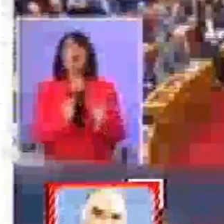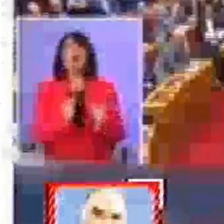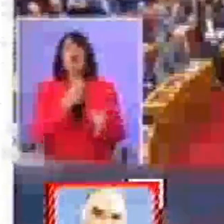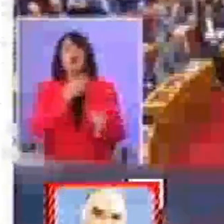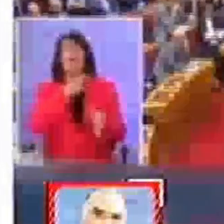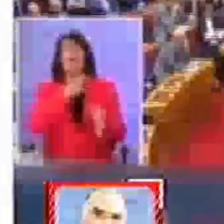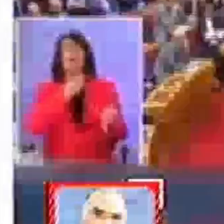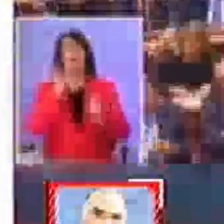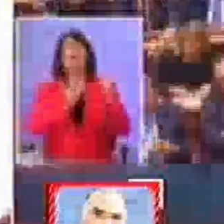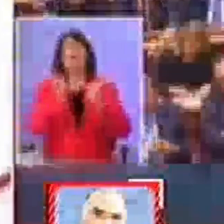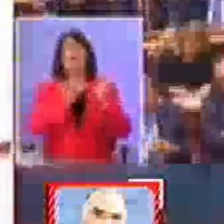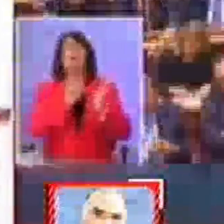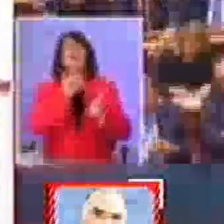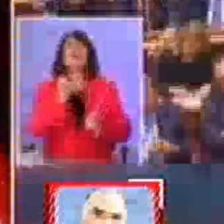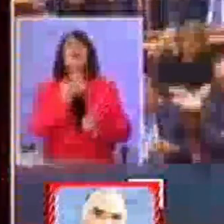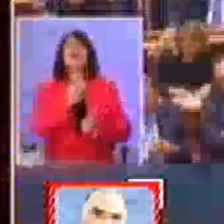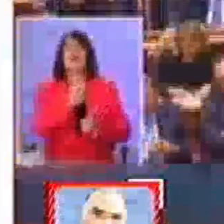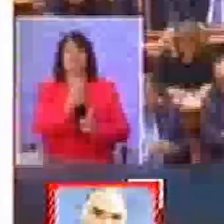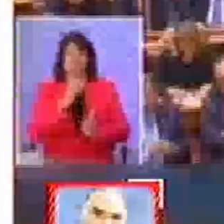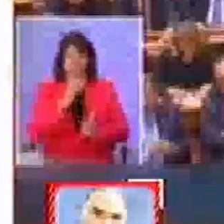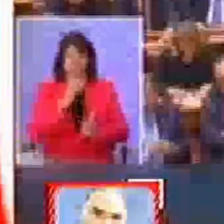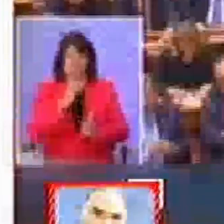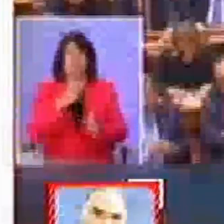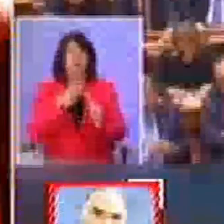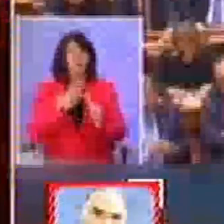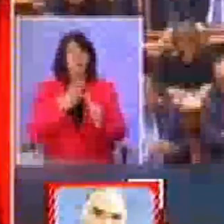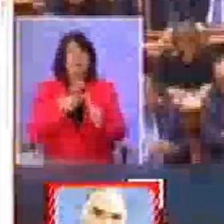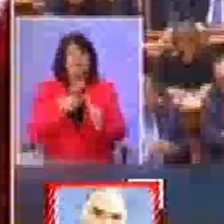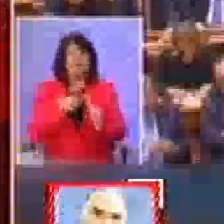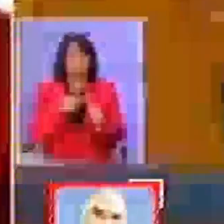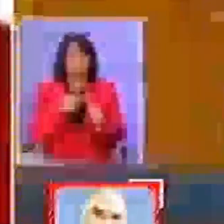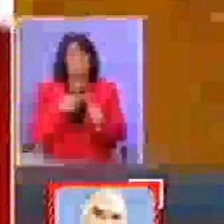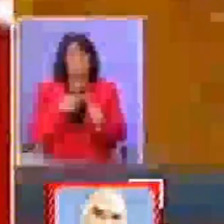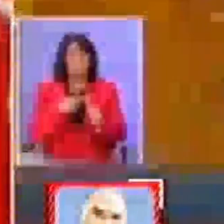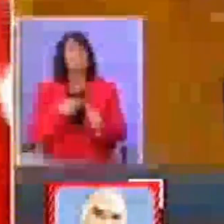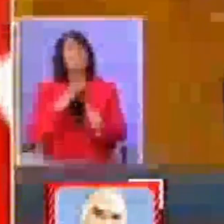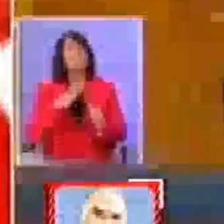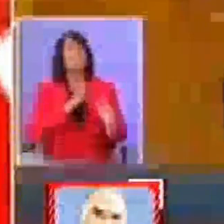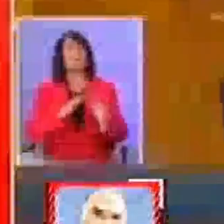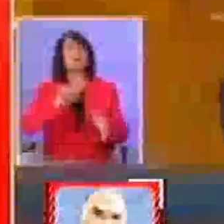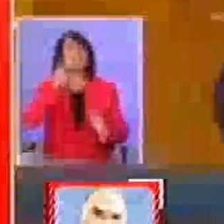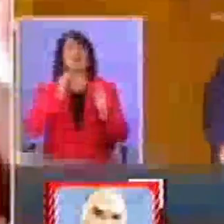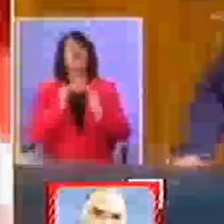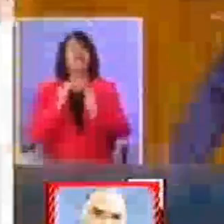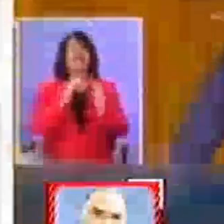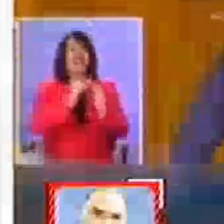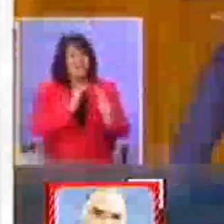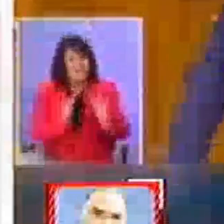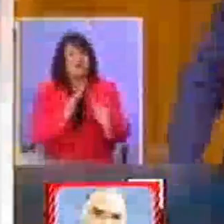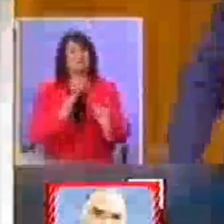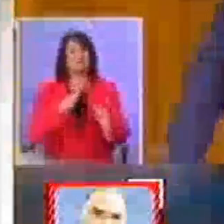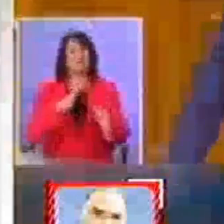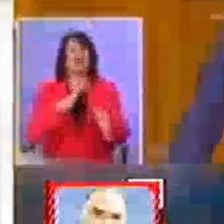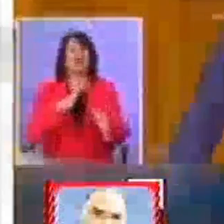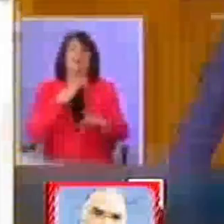να έχετε πρόβλημα με την κοινοβουλευτική σας ομάδα στη Βουλή? Εντάξει, τα προβλήματα είναι με κάποια προνόμια που έχει κάθε